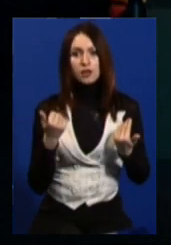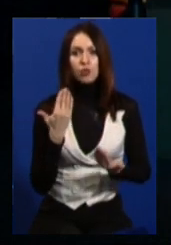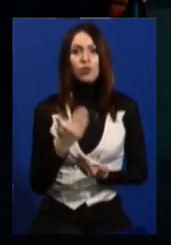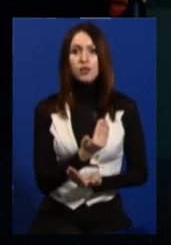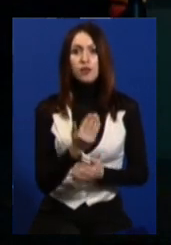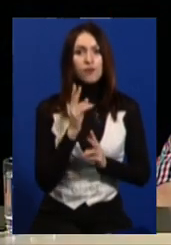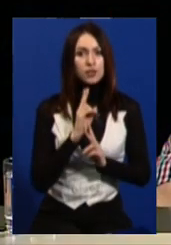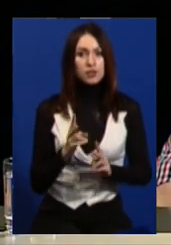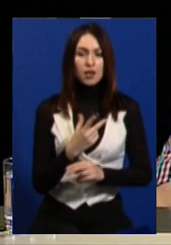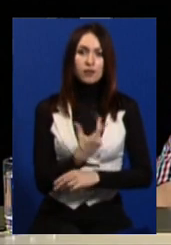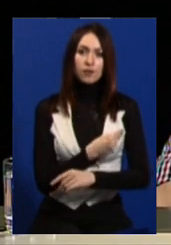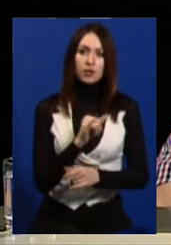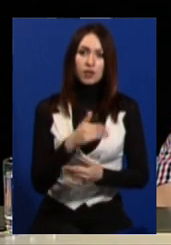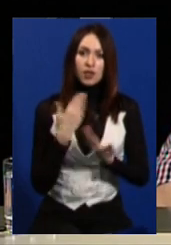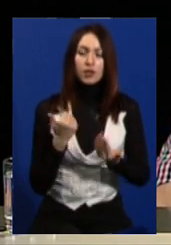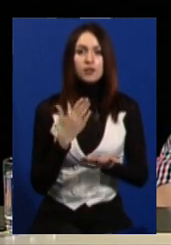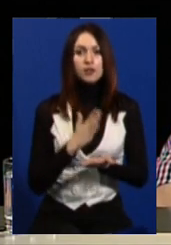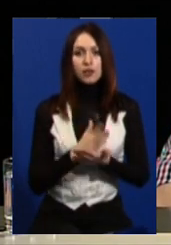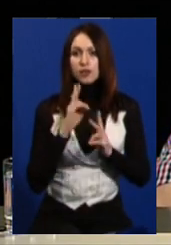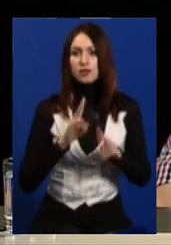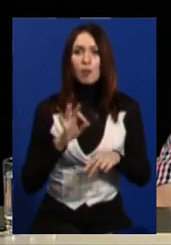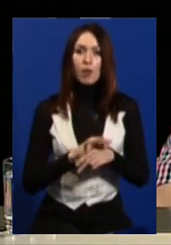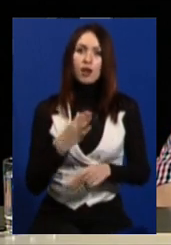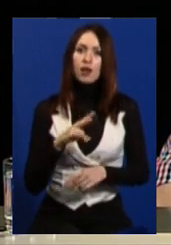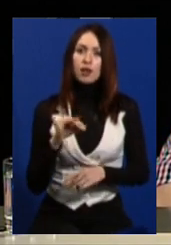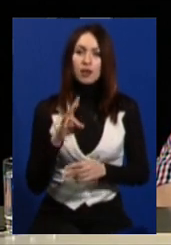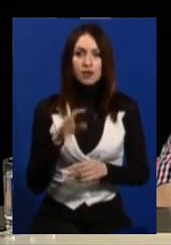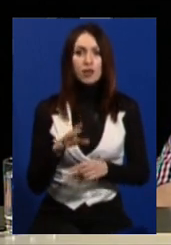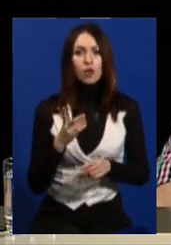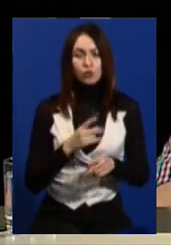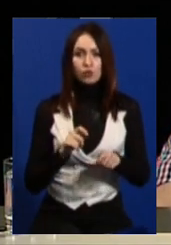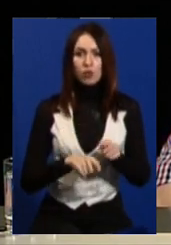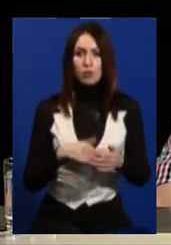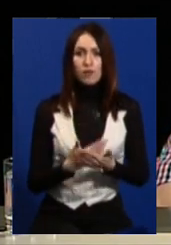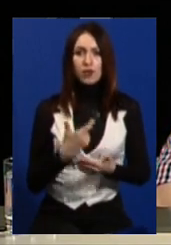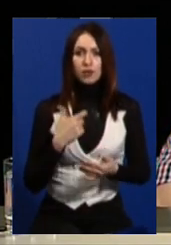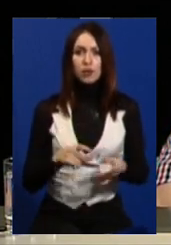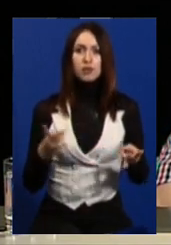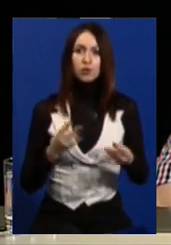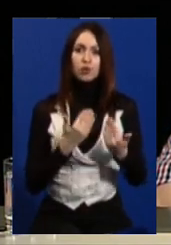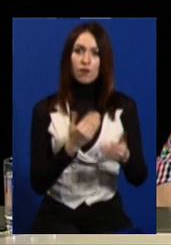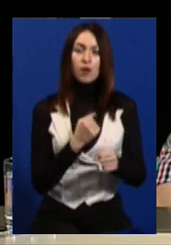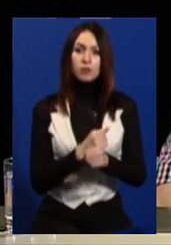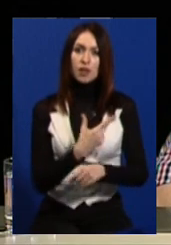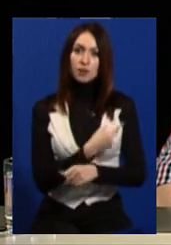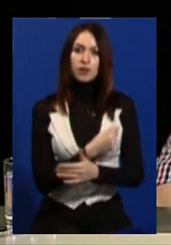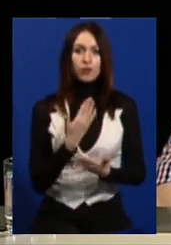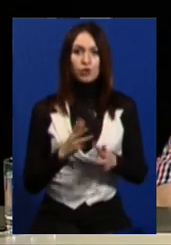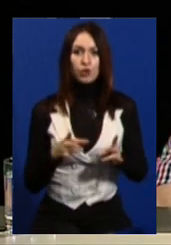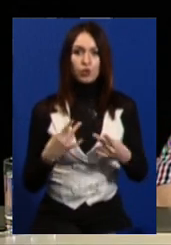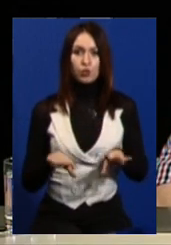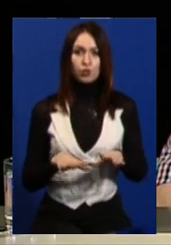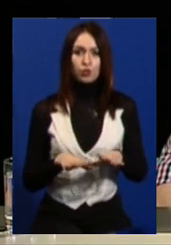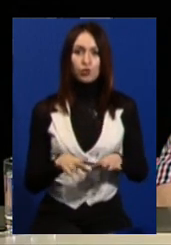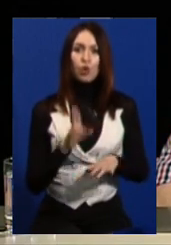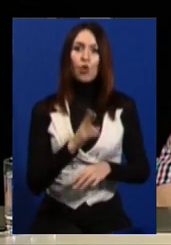знаете, привиты вы от кори или нет, не знаете, болели или нет, стоит для себя проверить, необходимо вам делать прививку против кори или нет. Тем,